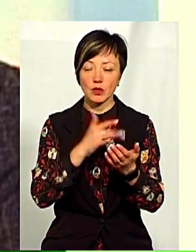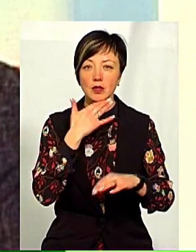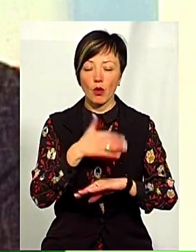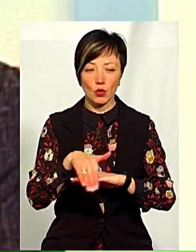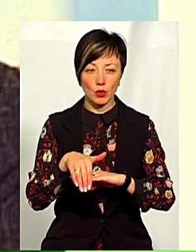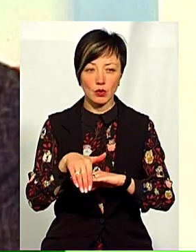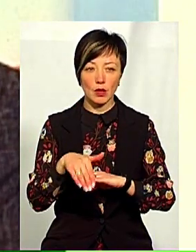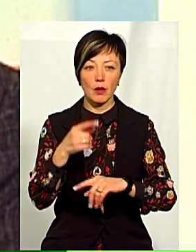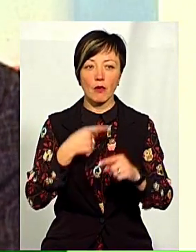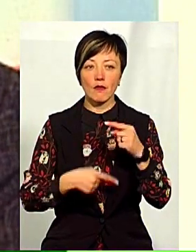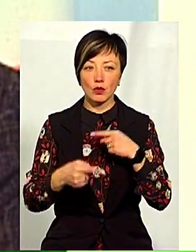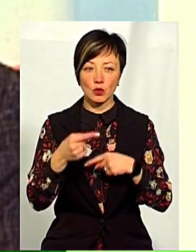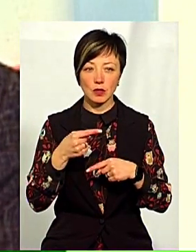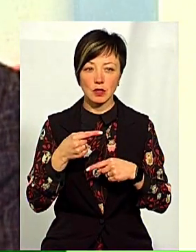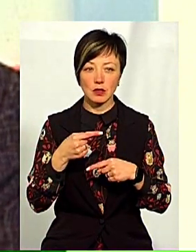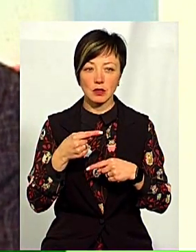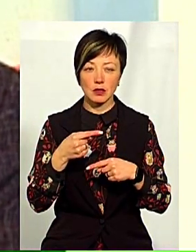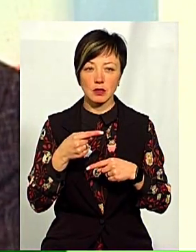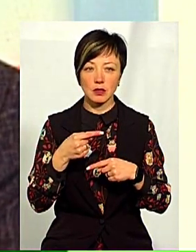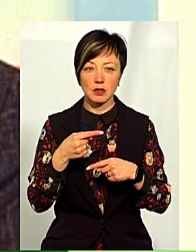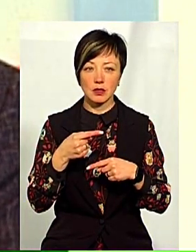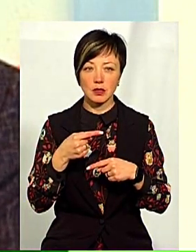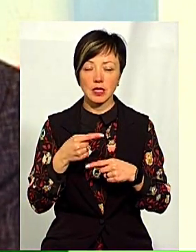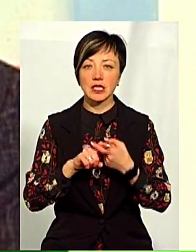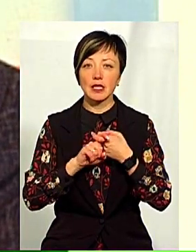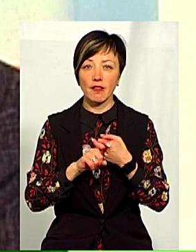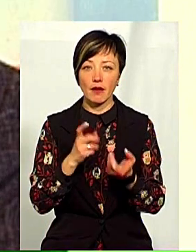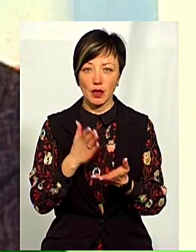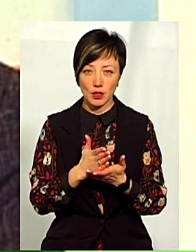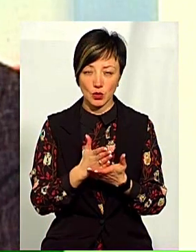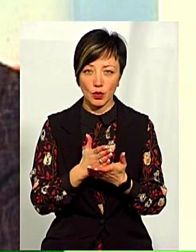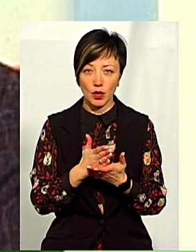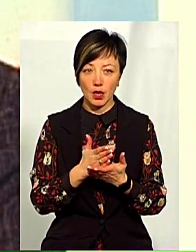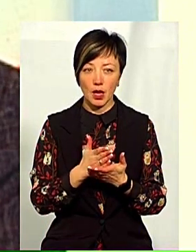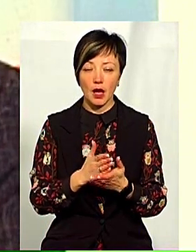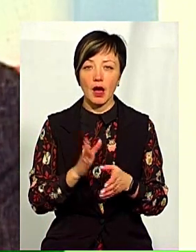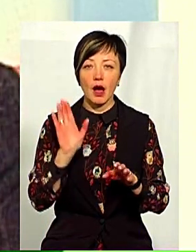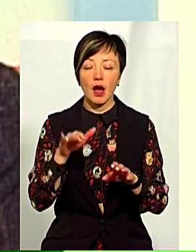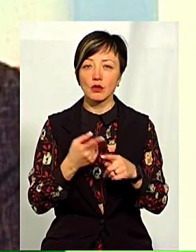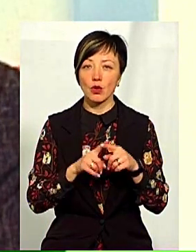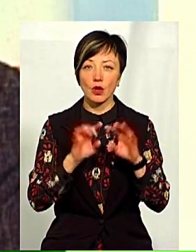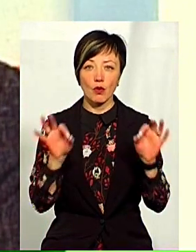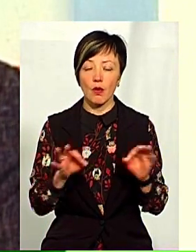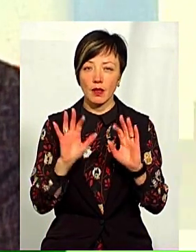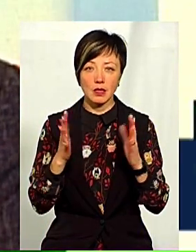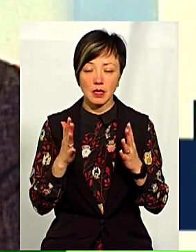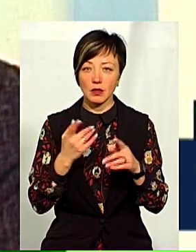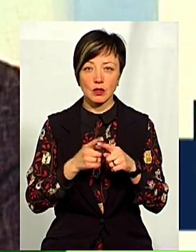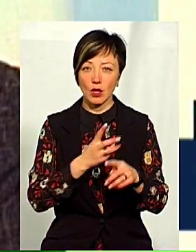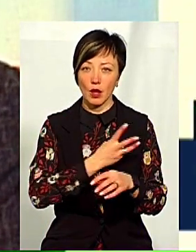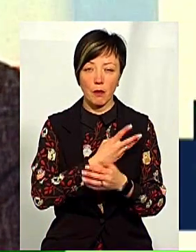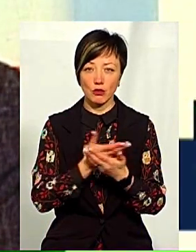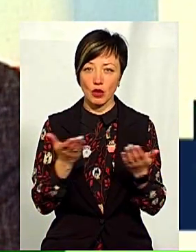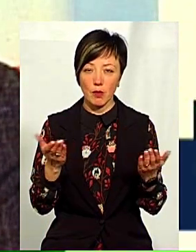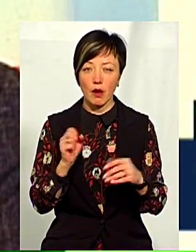кордон, повернуться звідти із інфекцією. Ну, нехай цього ніколи не станеться, ми нікому цього не бажаємо,